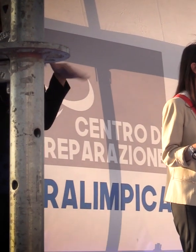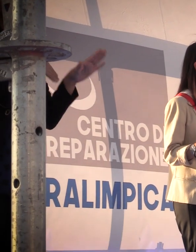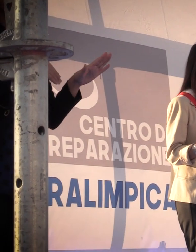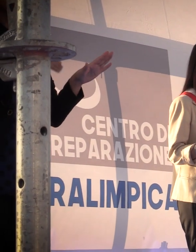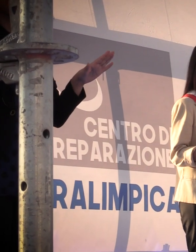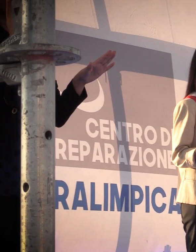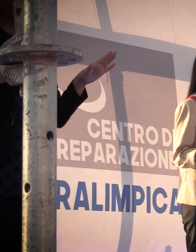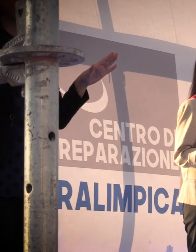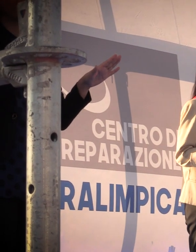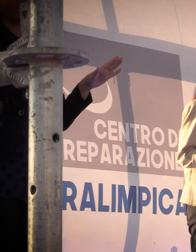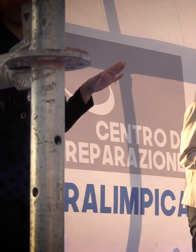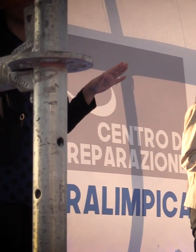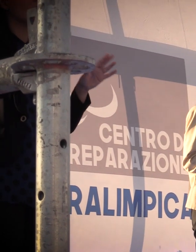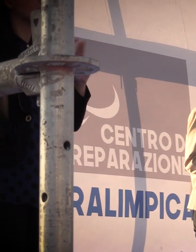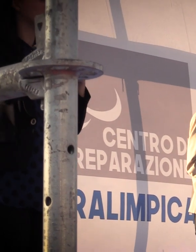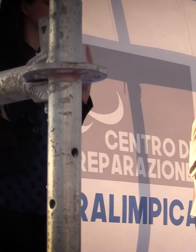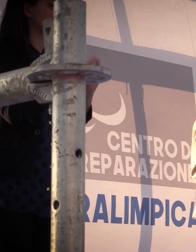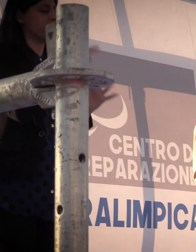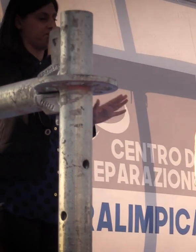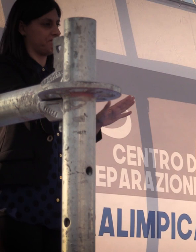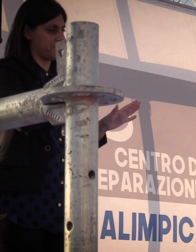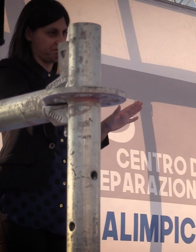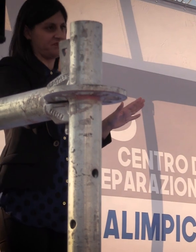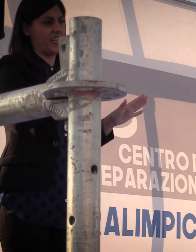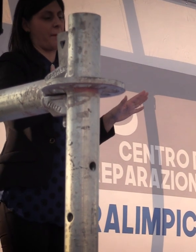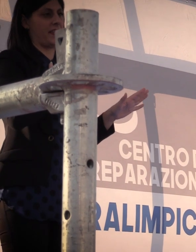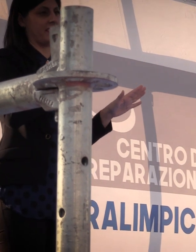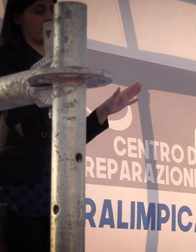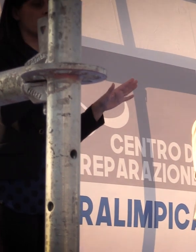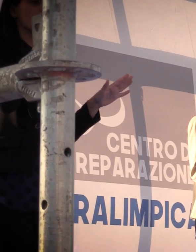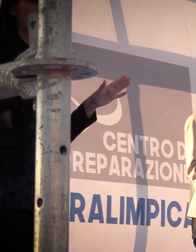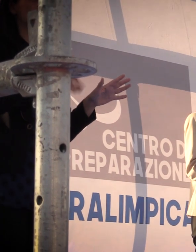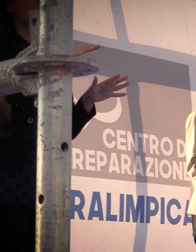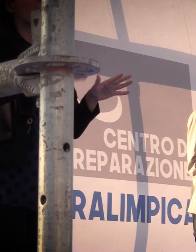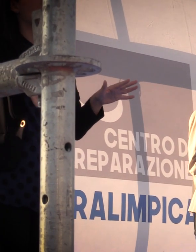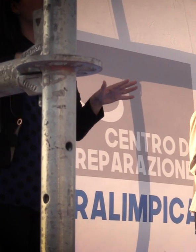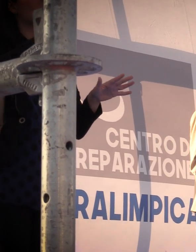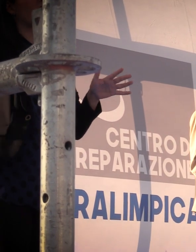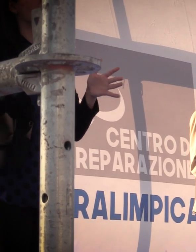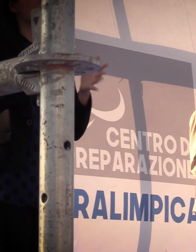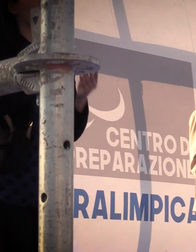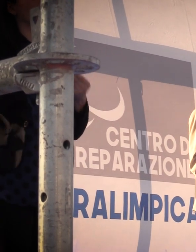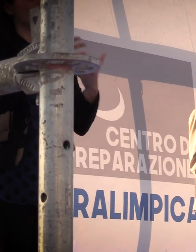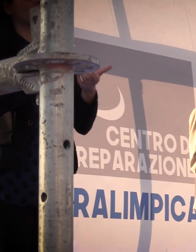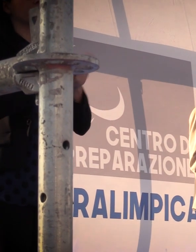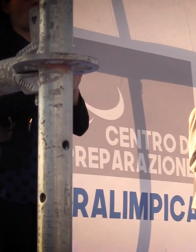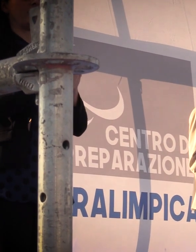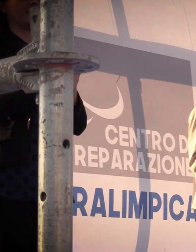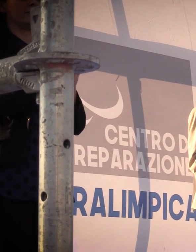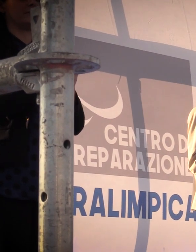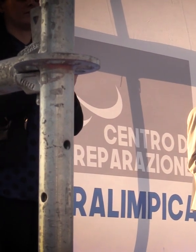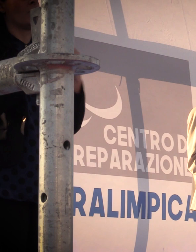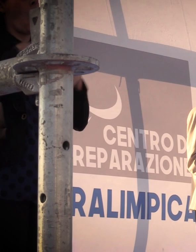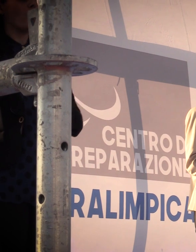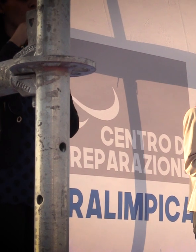cui va tutto il mio apprezzamento davvero affinché questo spazio fosse riconsegnato allo sport da